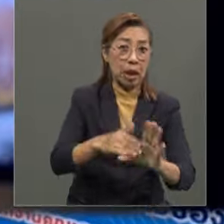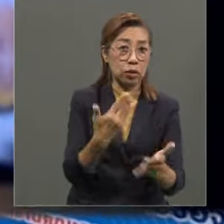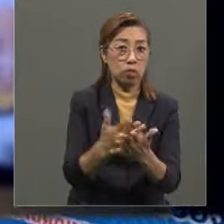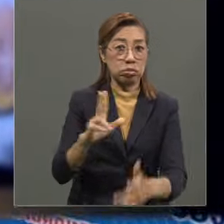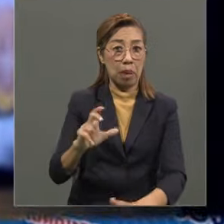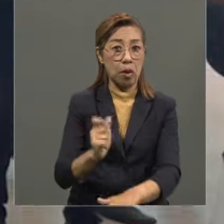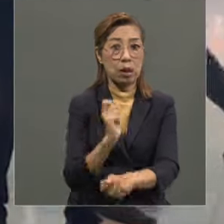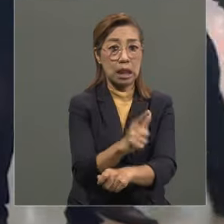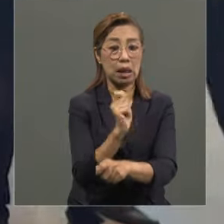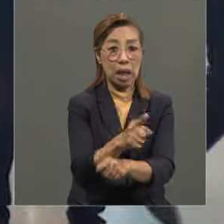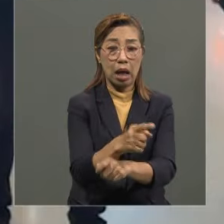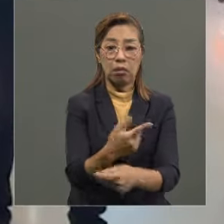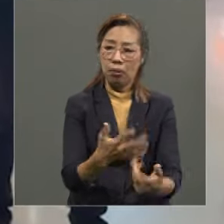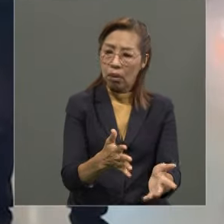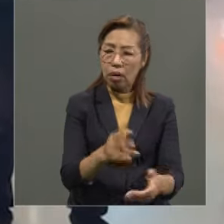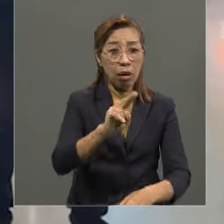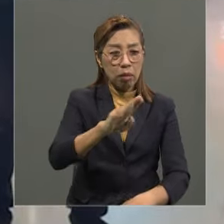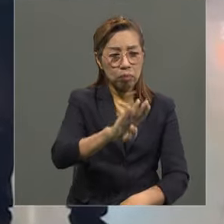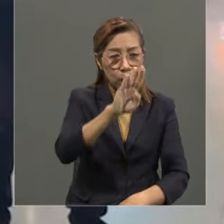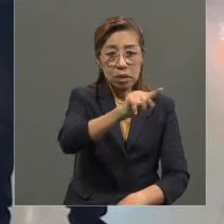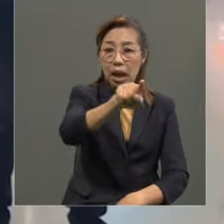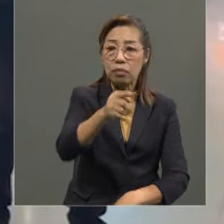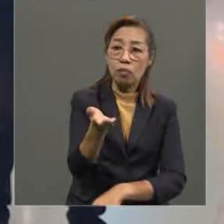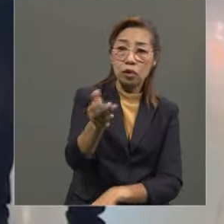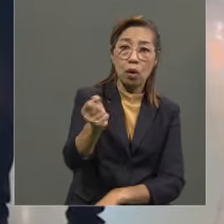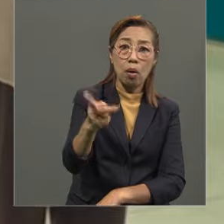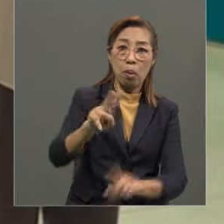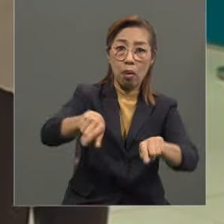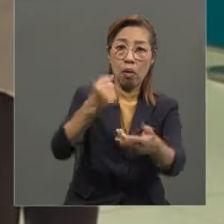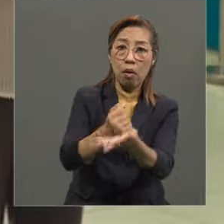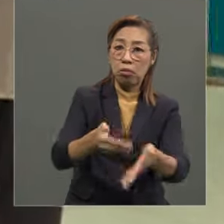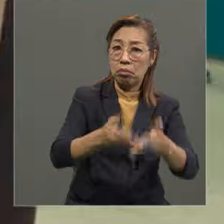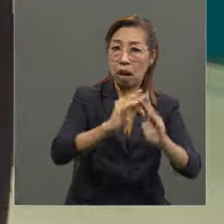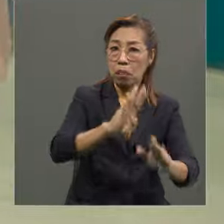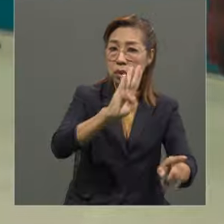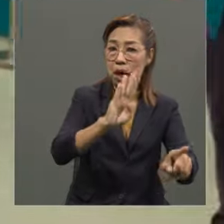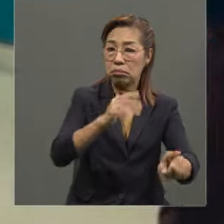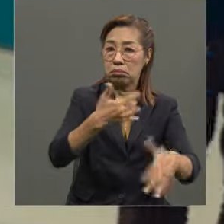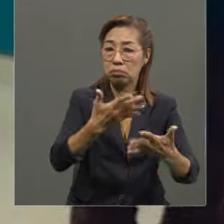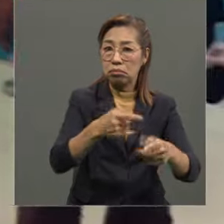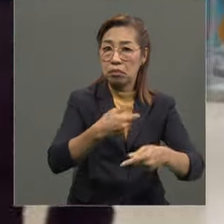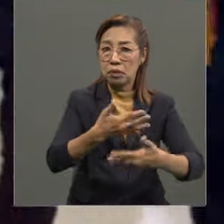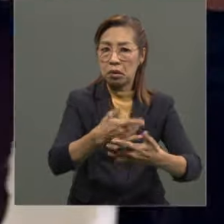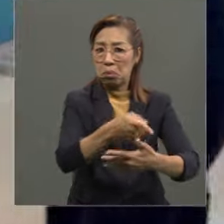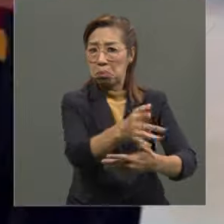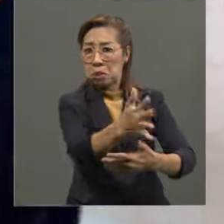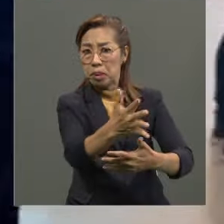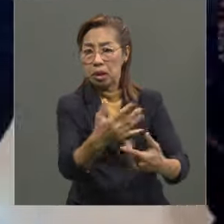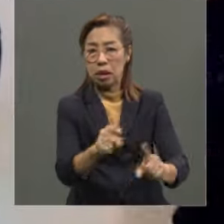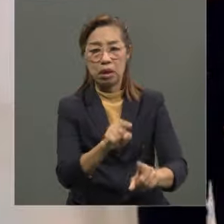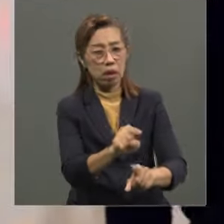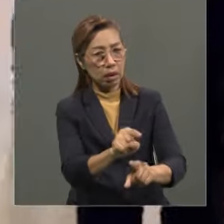ากบริษัทดังกล่าวก็ไม่ได้มีการจดทะเบียนขออนุญาตจากสคบเพื่อจดทะเบียนการประกอบธุรกิจตามกฎหมาย